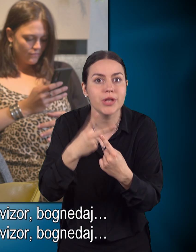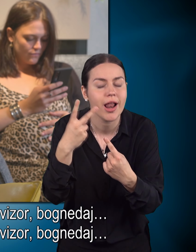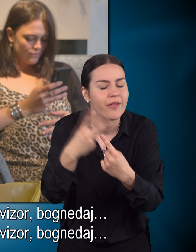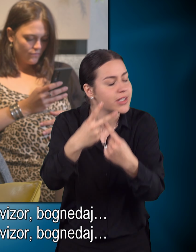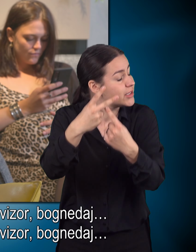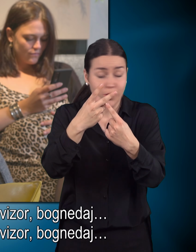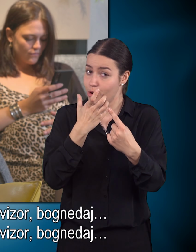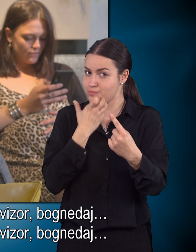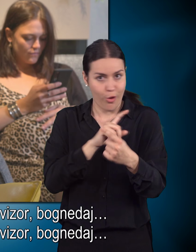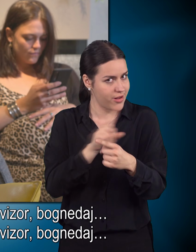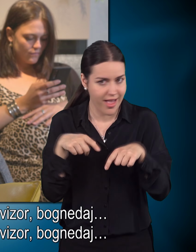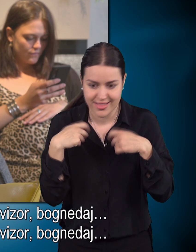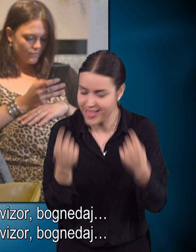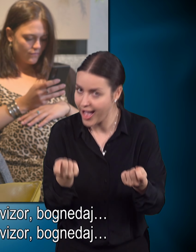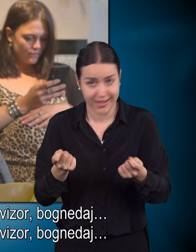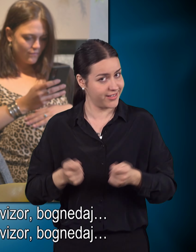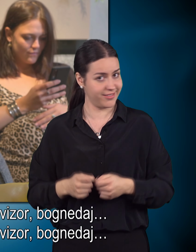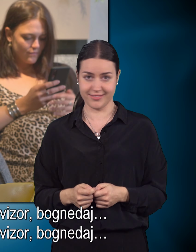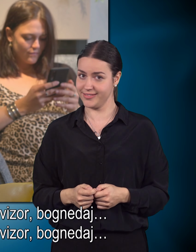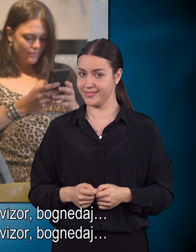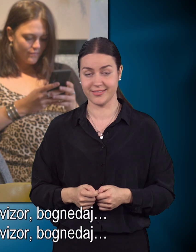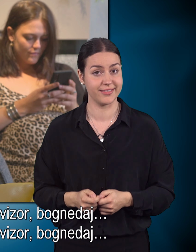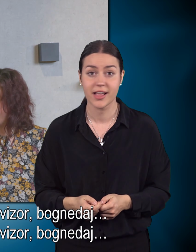crklo televizor, Bog ne daj.